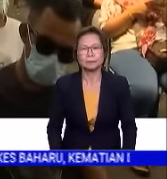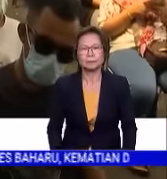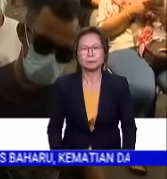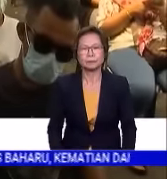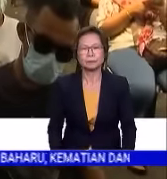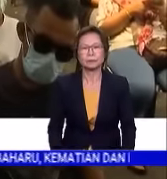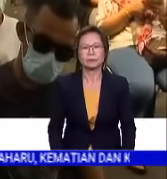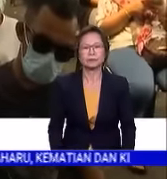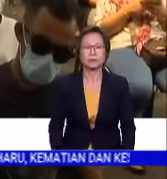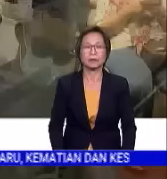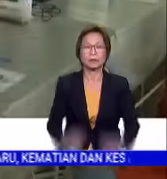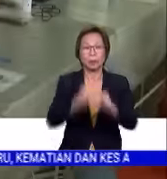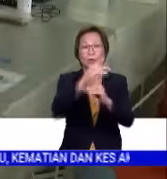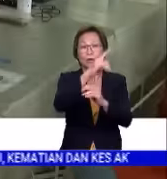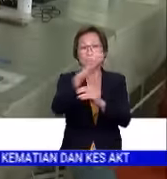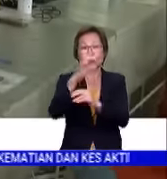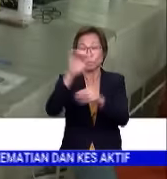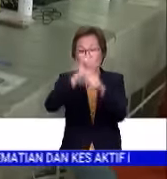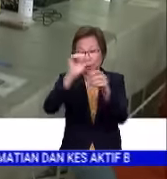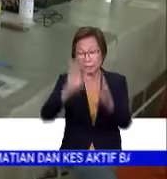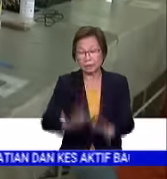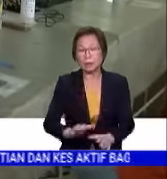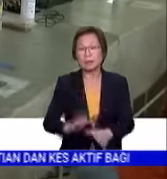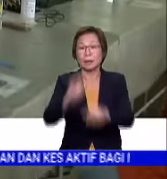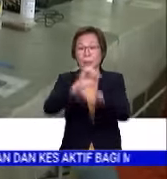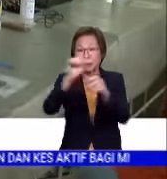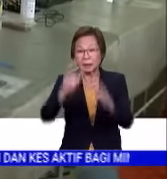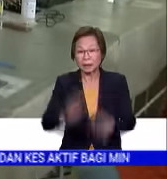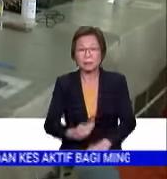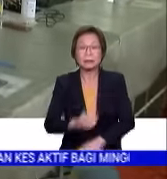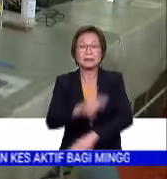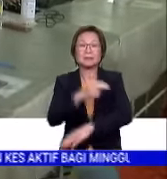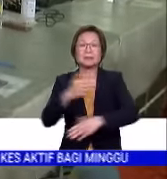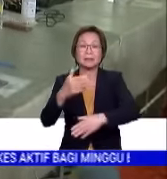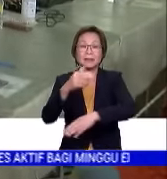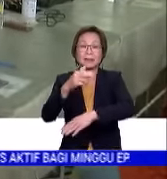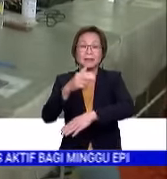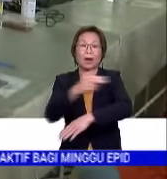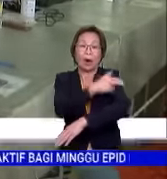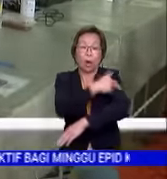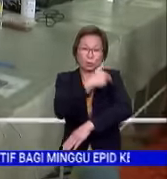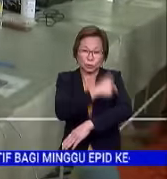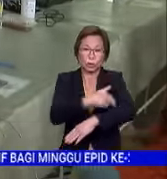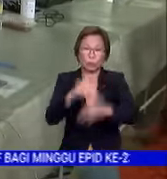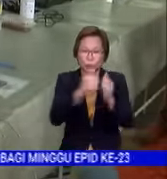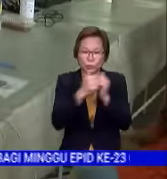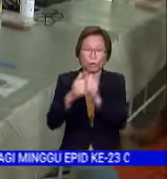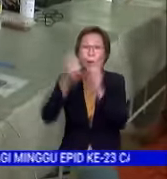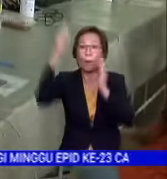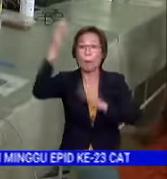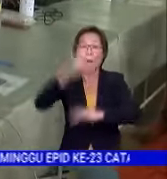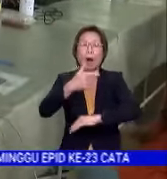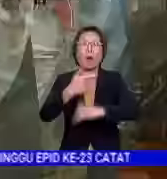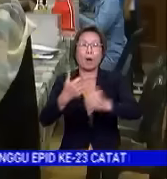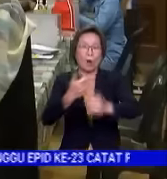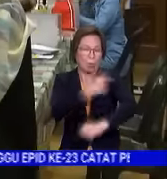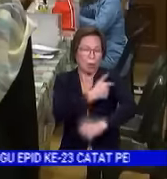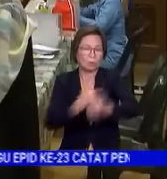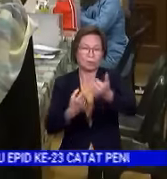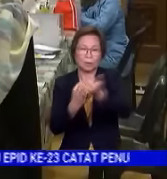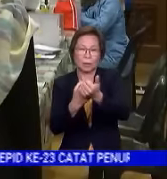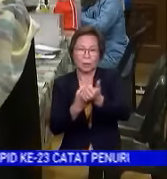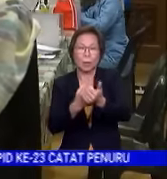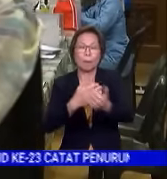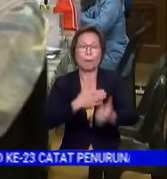Mengulas selanjut, lebih 100 petugas kesihatan telah digerakkan bersama 42 sukarelawan Malaysia Vaccine Support Volunteers